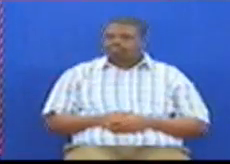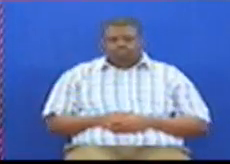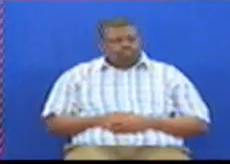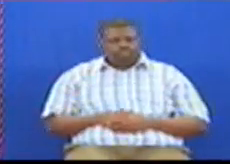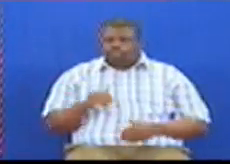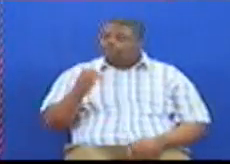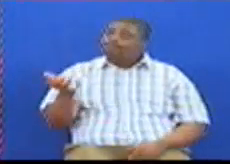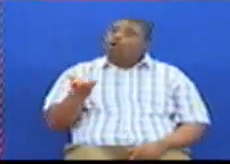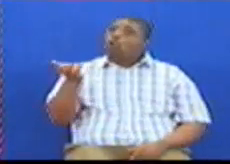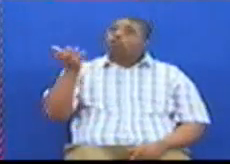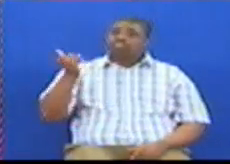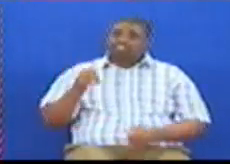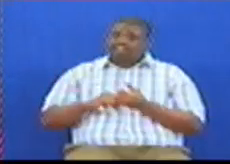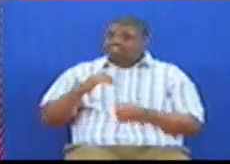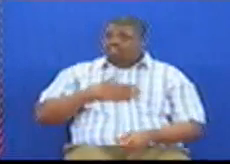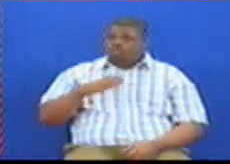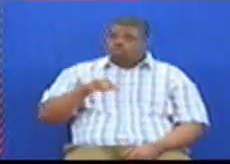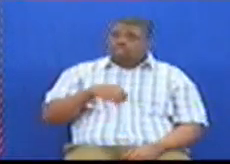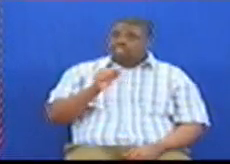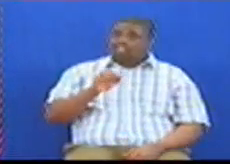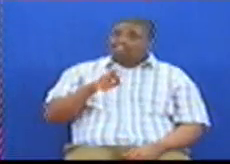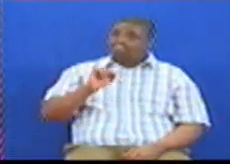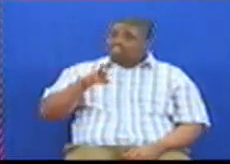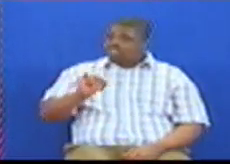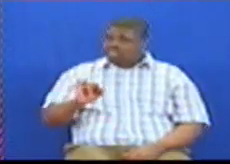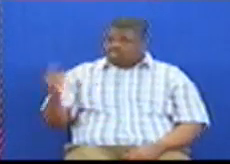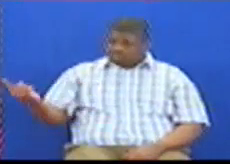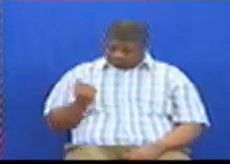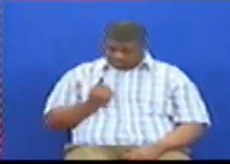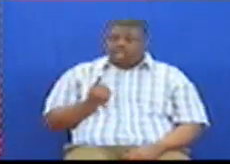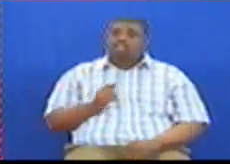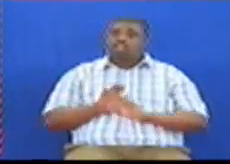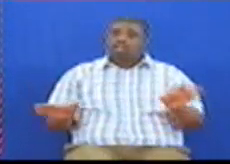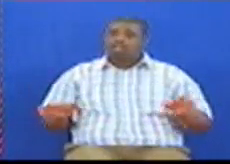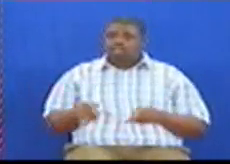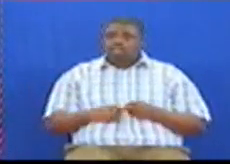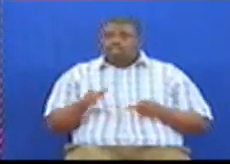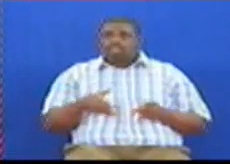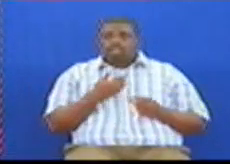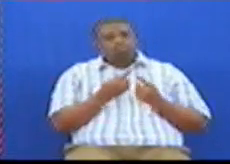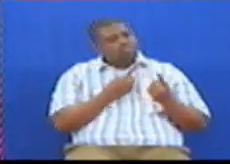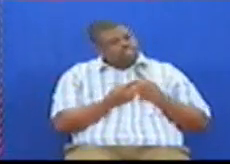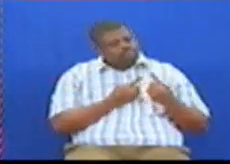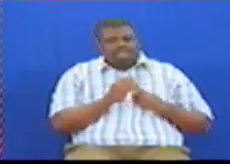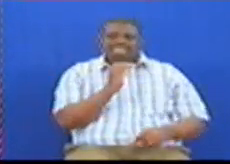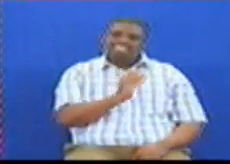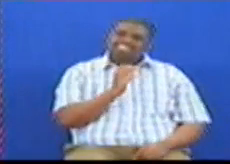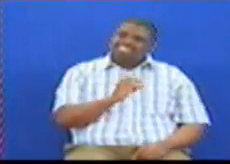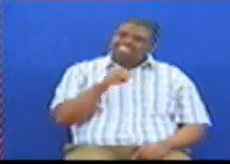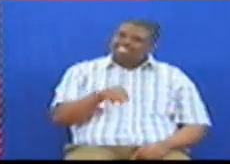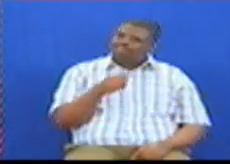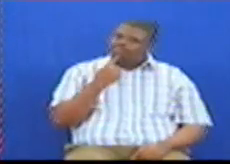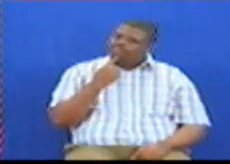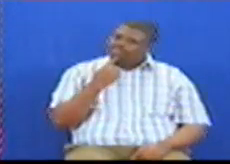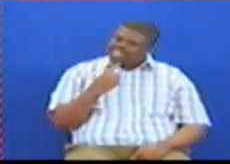Moshi wamekuja kwa rafiki yangu Jafari. Ninachotaka kusema, serikali ya Chama cha Mapinduzi mmekuwa mkisema mnataka wizi